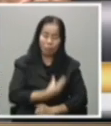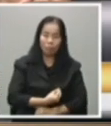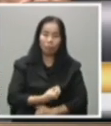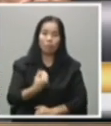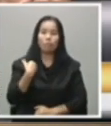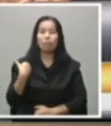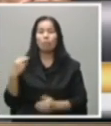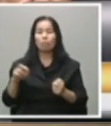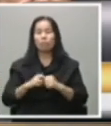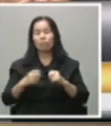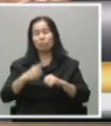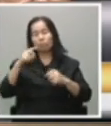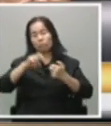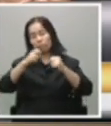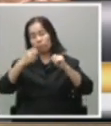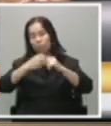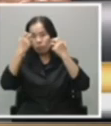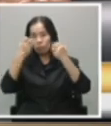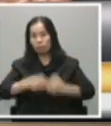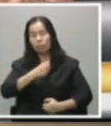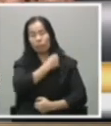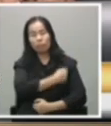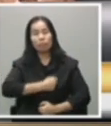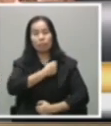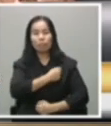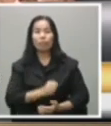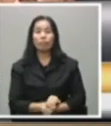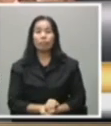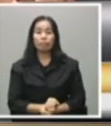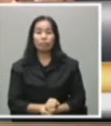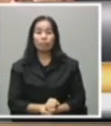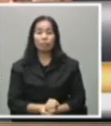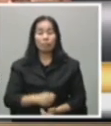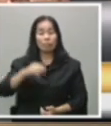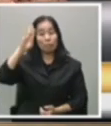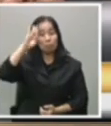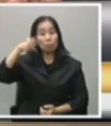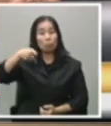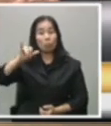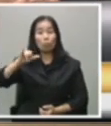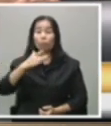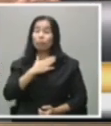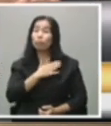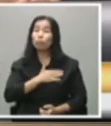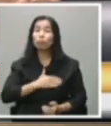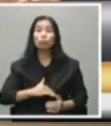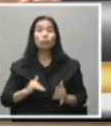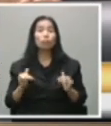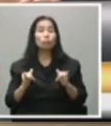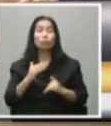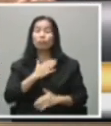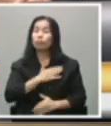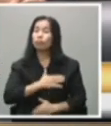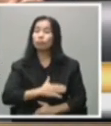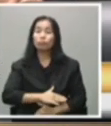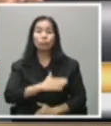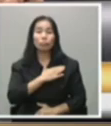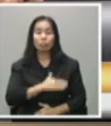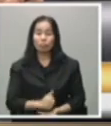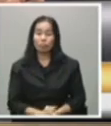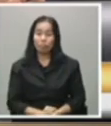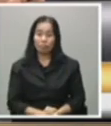สูญเสียครั้งยิ่งใหญ่พลเอกประยุทธ์จันทร์โอชานี่ใจเย็นเหลือเกินท่านประธานตอนเกิดเหตุ